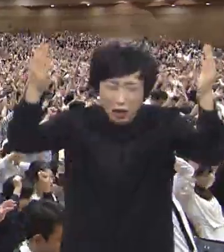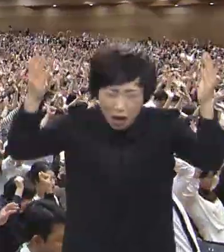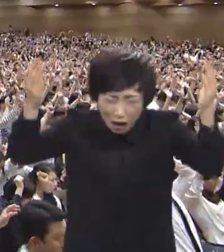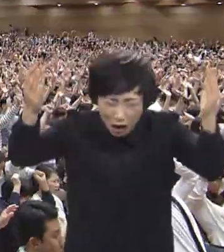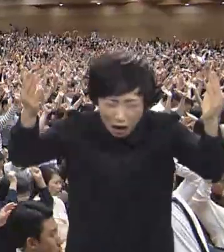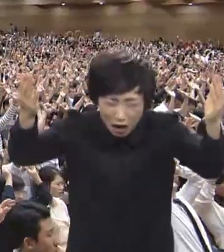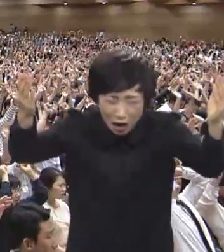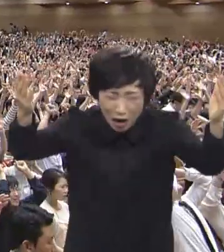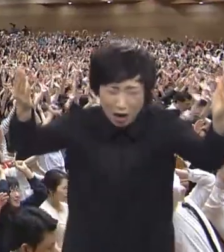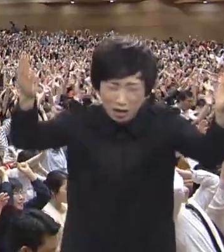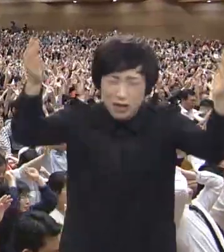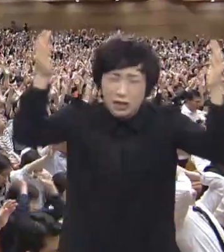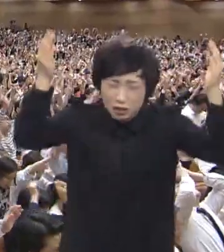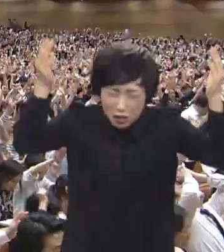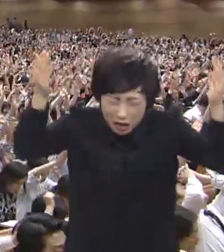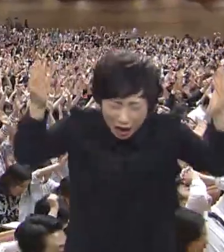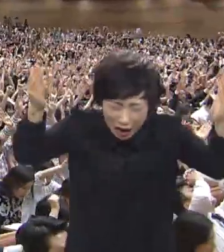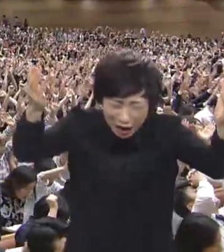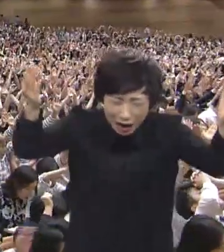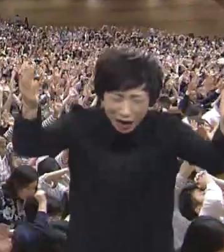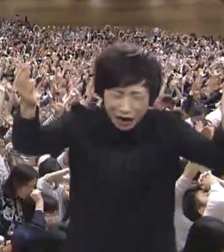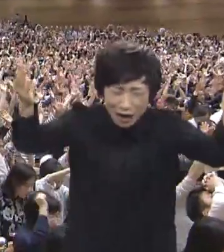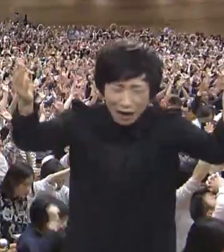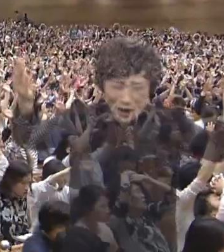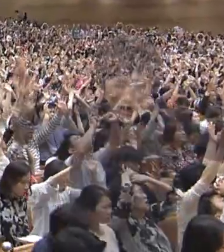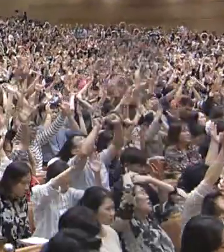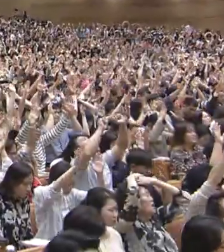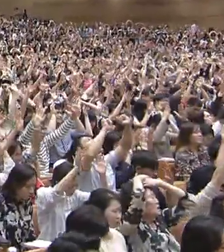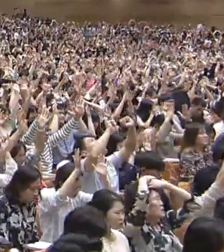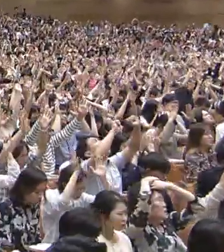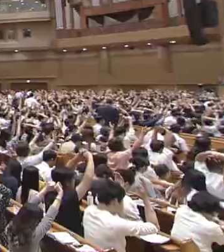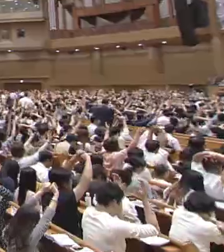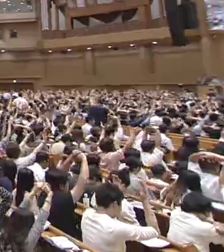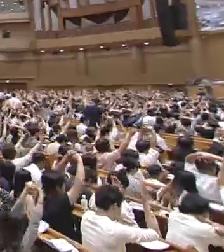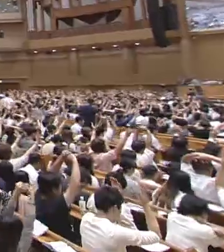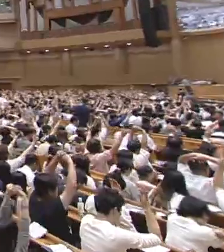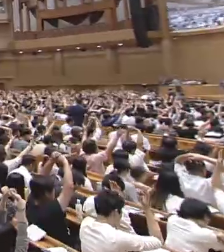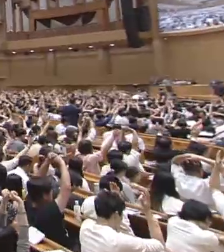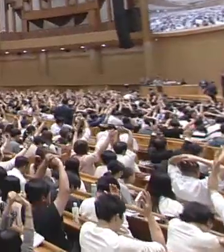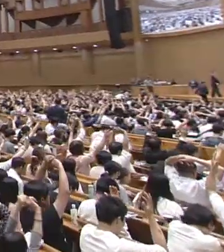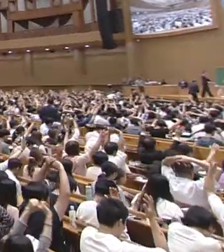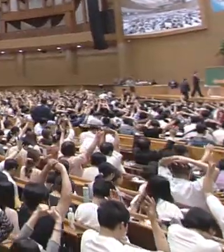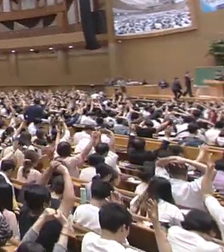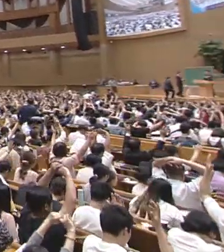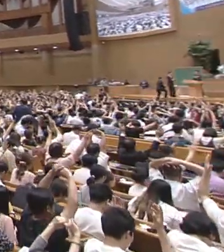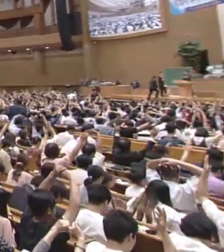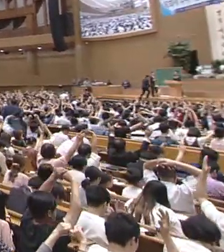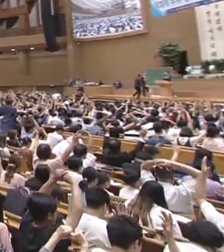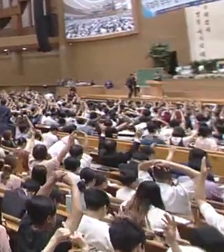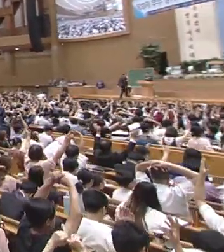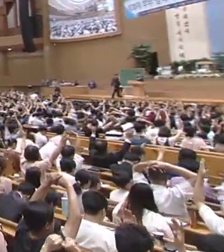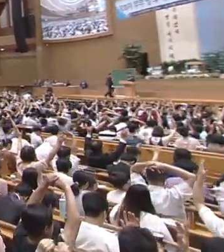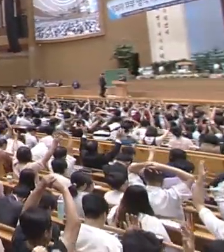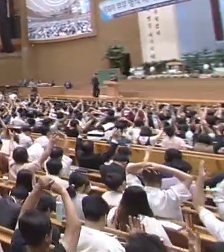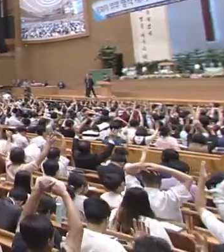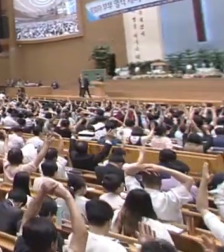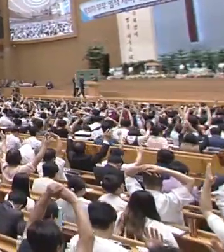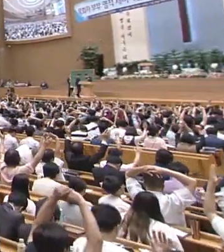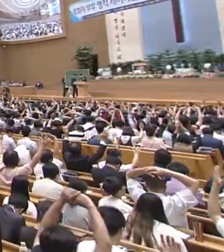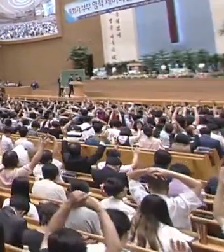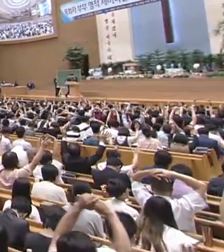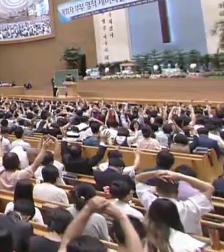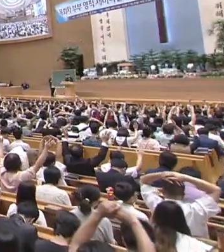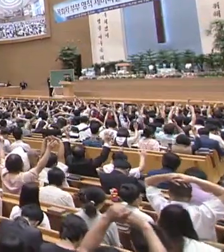주여 주여 아버지의 말씀대로 내가 지금 살고 있는데 이것이